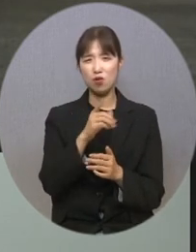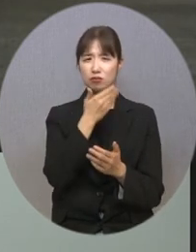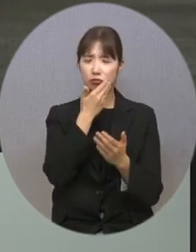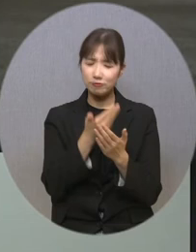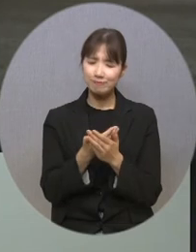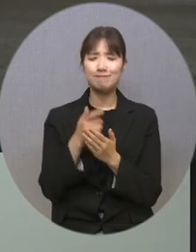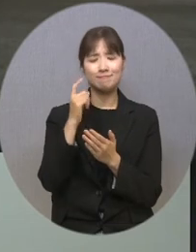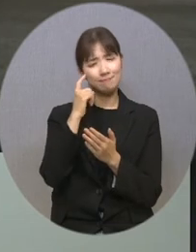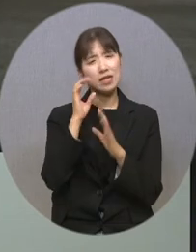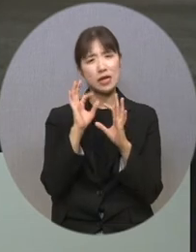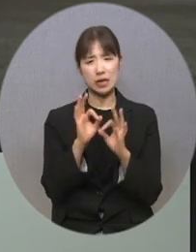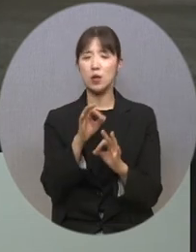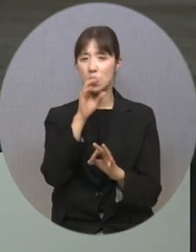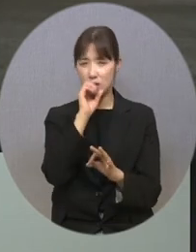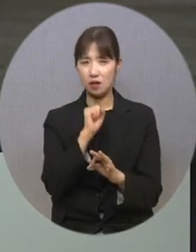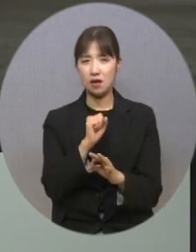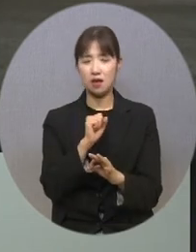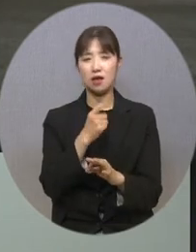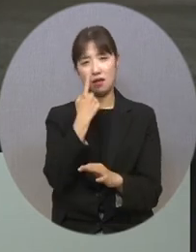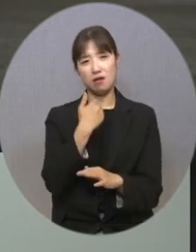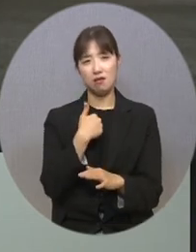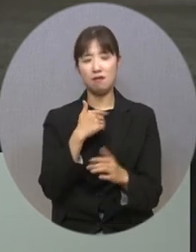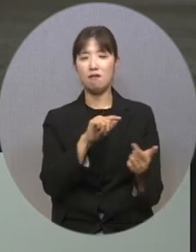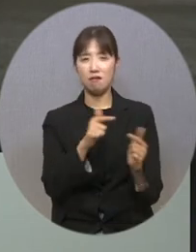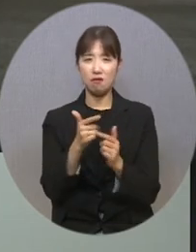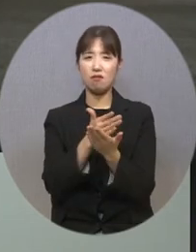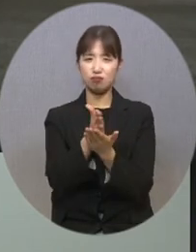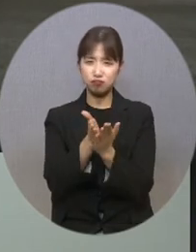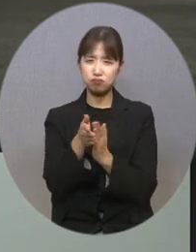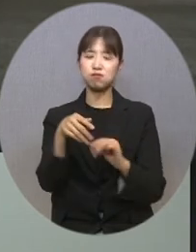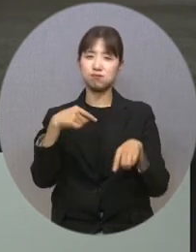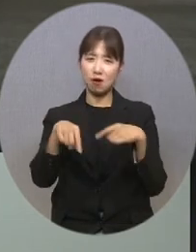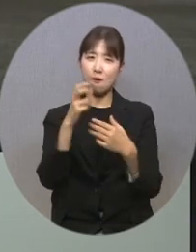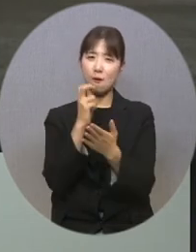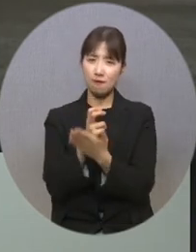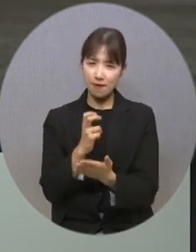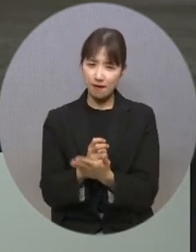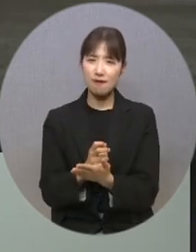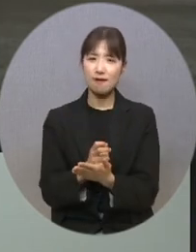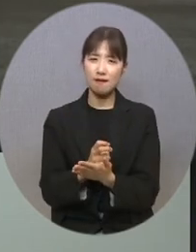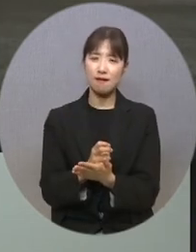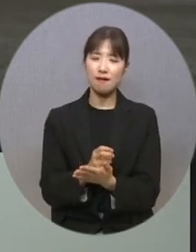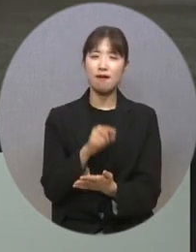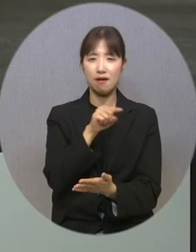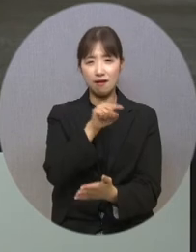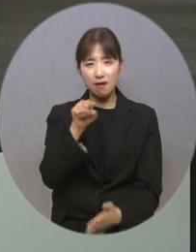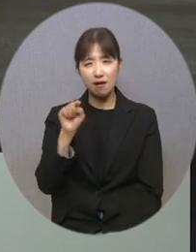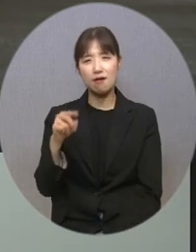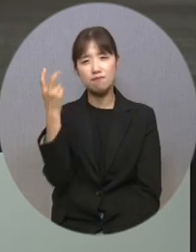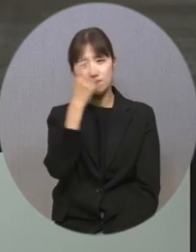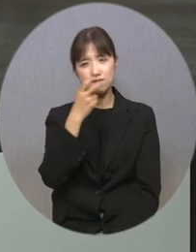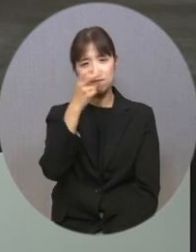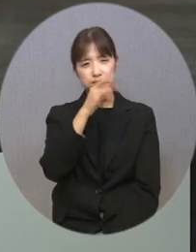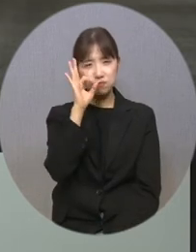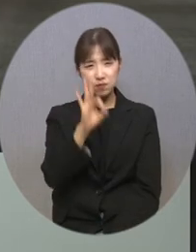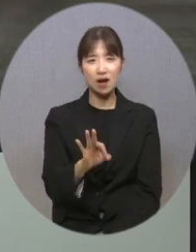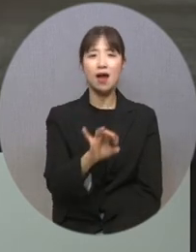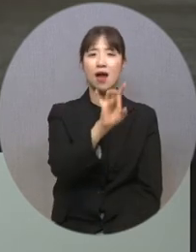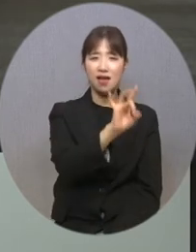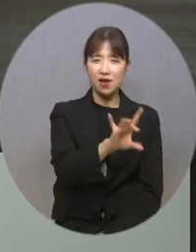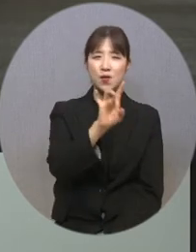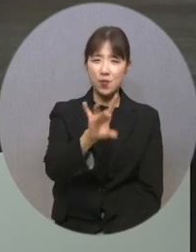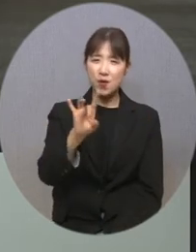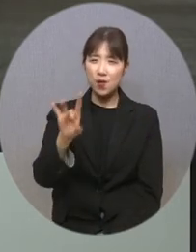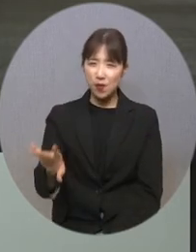중요한 시사점이 까 저희가 여러 분야나 정책 제도 측면에서 살피는 것들이 한분 한분을